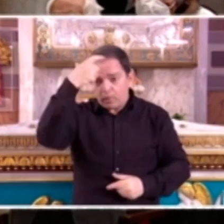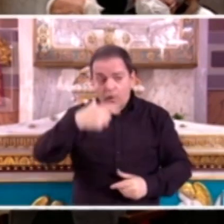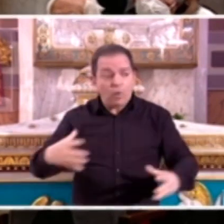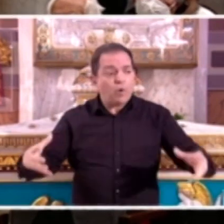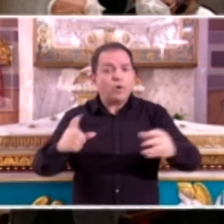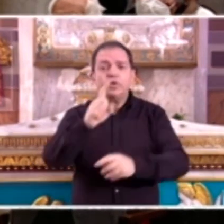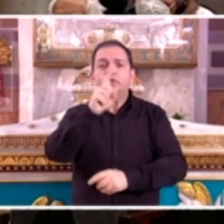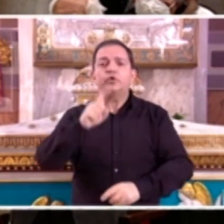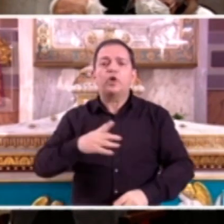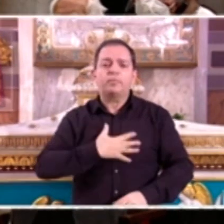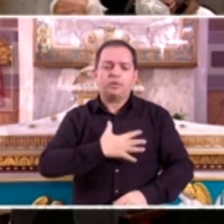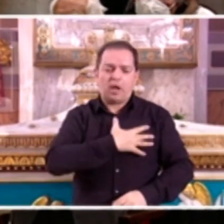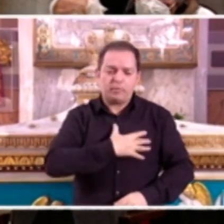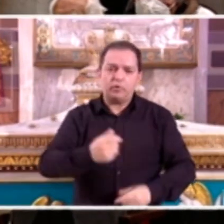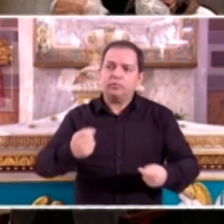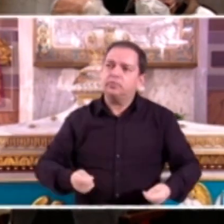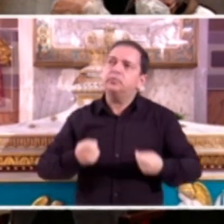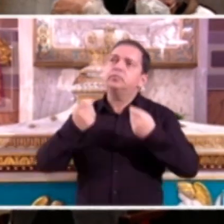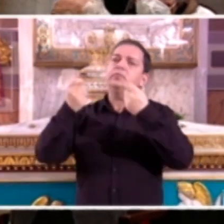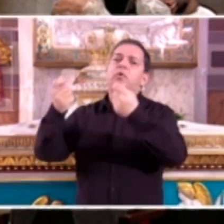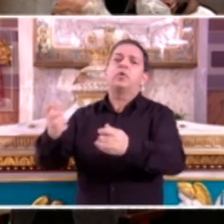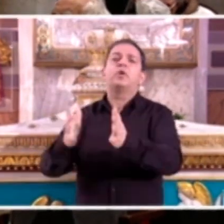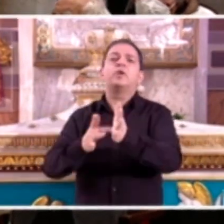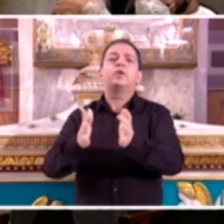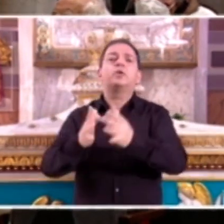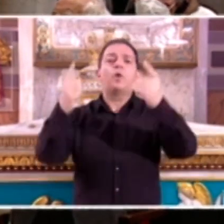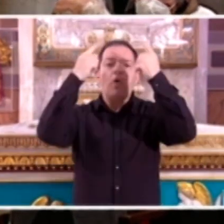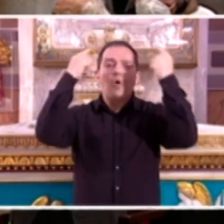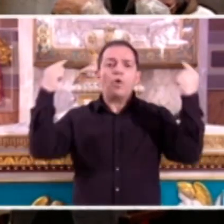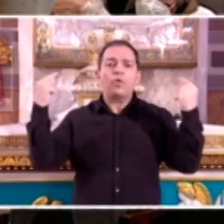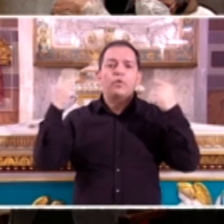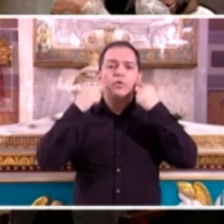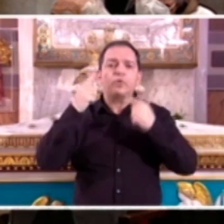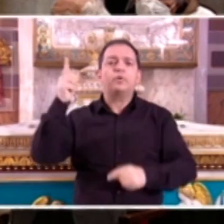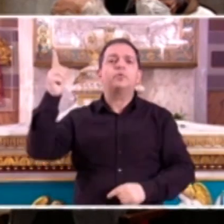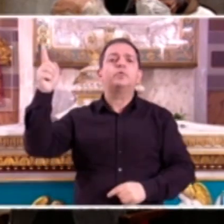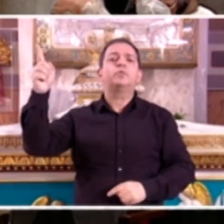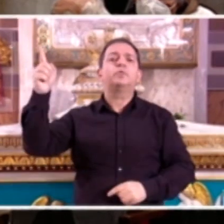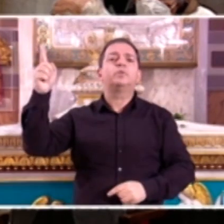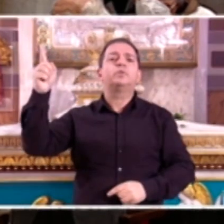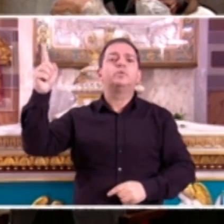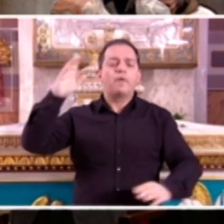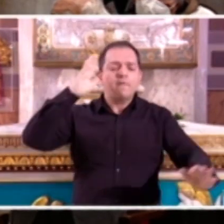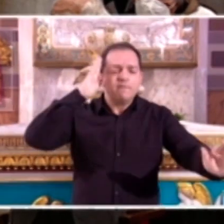και ανήλους και πάσαν την ζωήν ημών Χριστό το